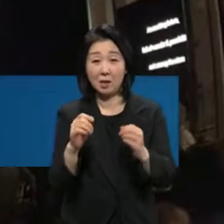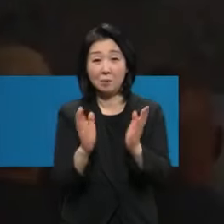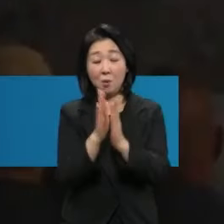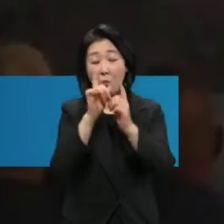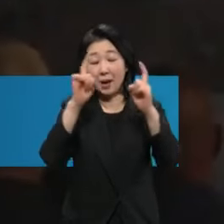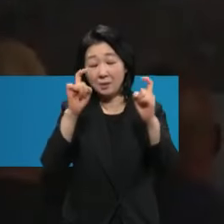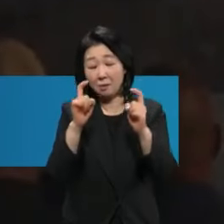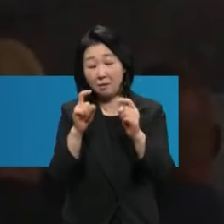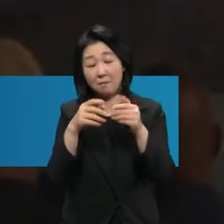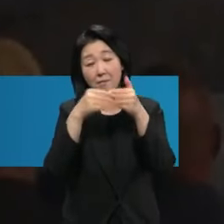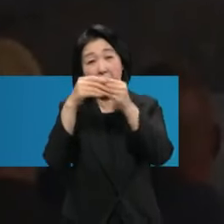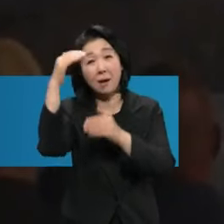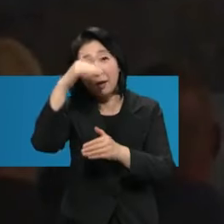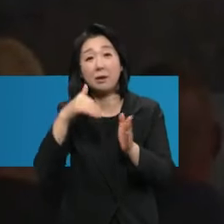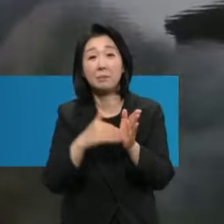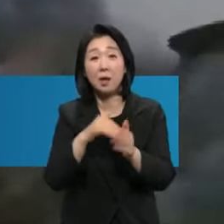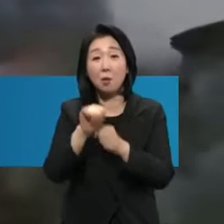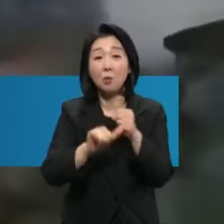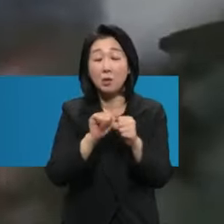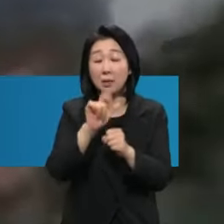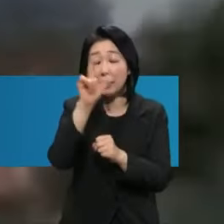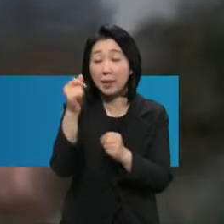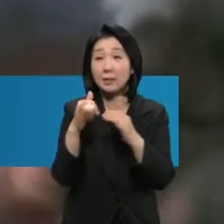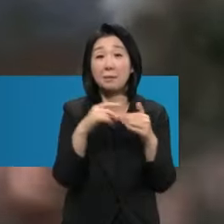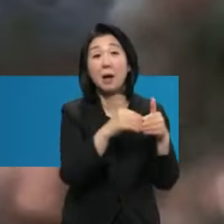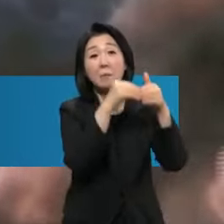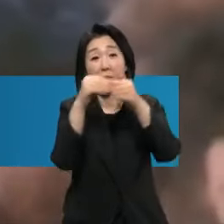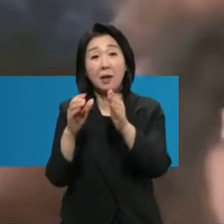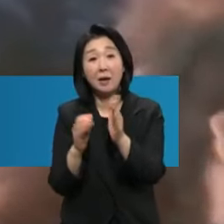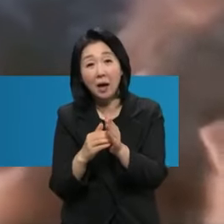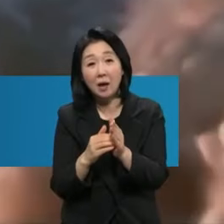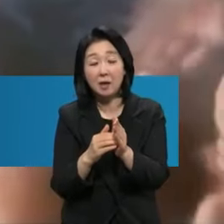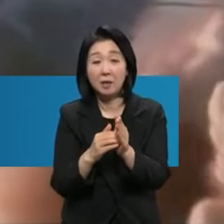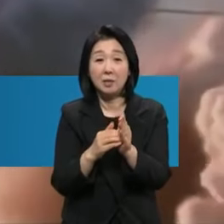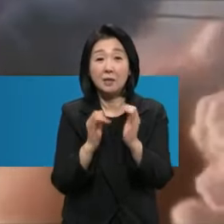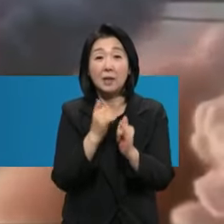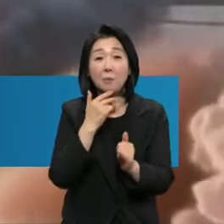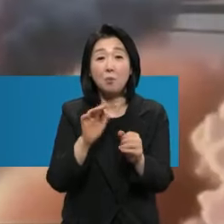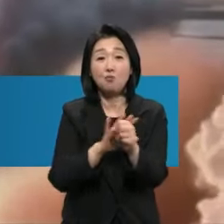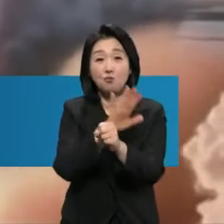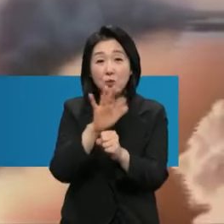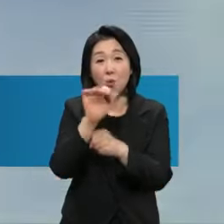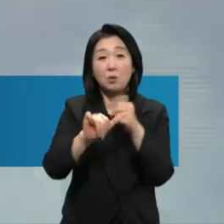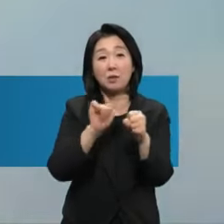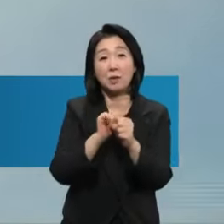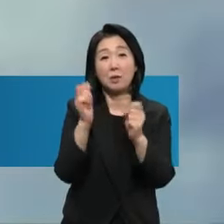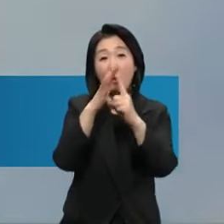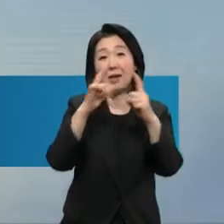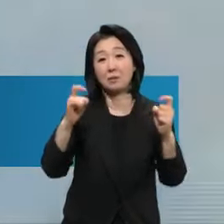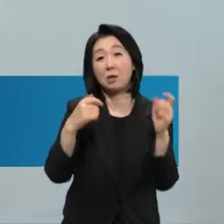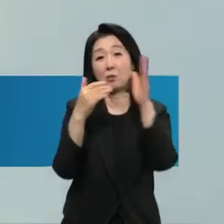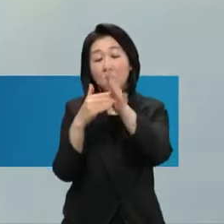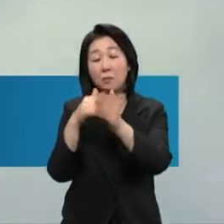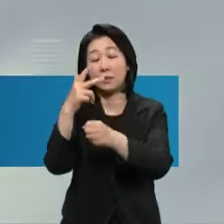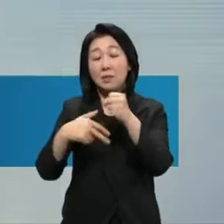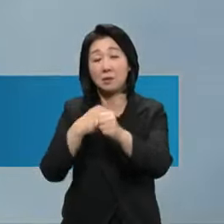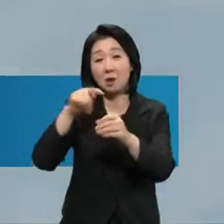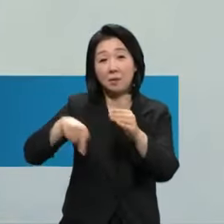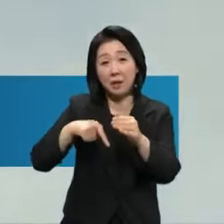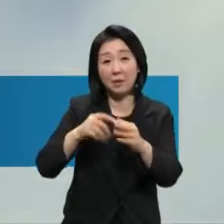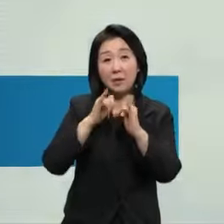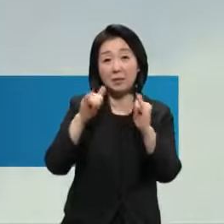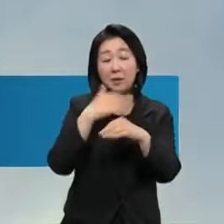달에 데리고 갈 것이라며 무인 우주선이 5년 안에 화성에 도달하고 7년 안에 인류가 처음 화성에 착륙할